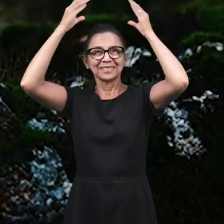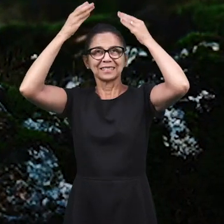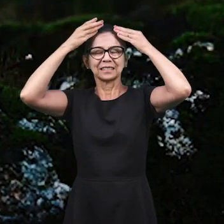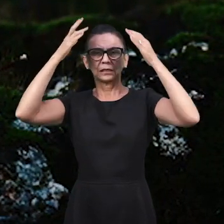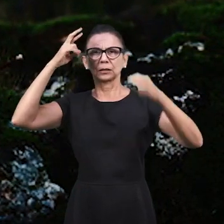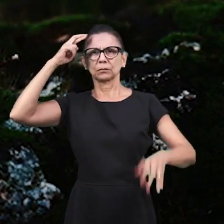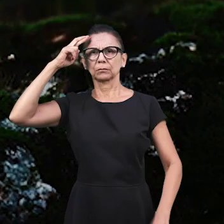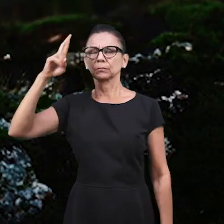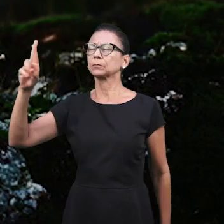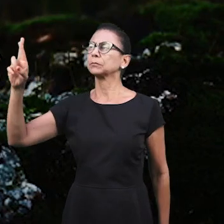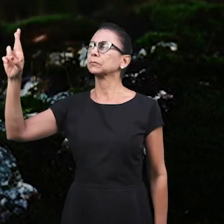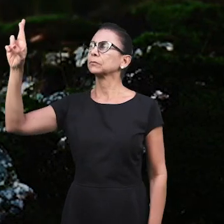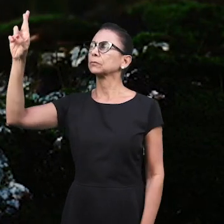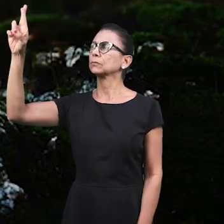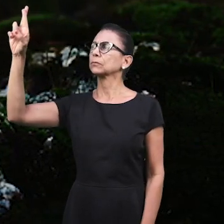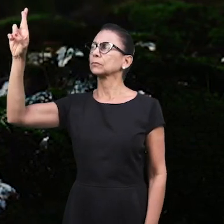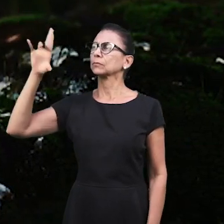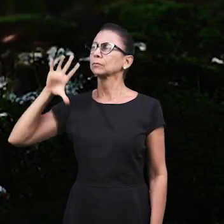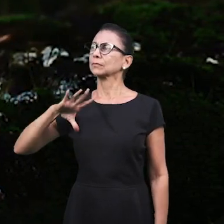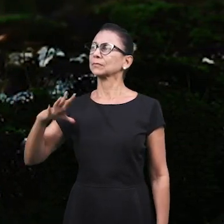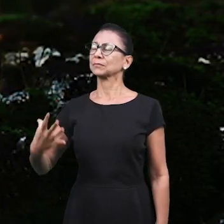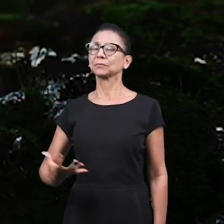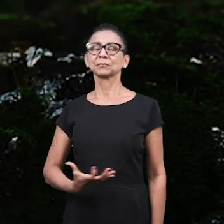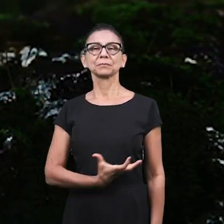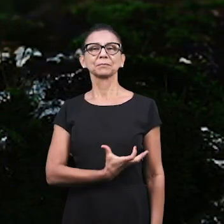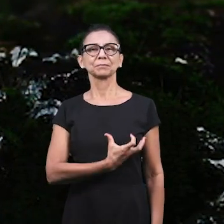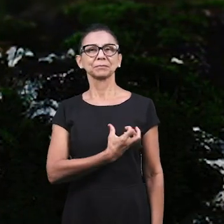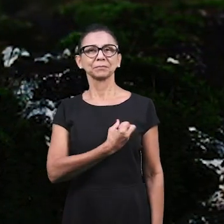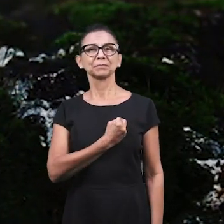Царь, Господь и